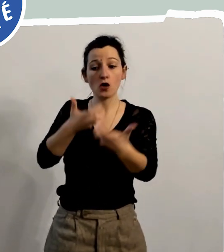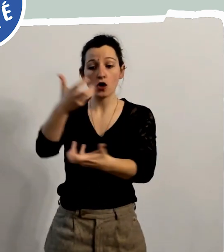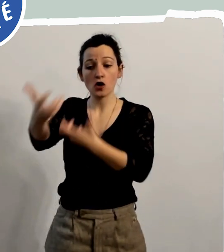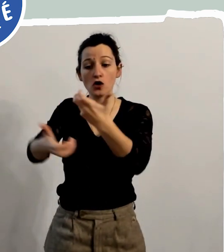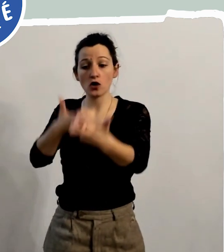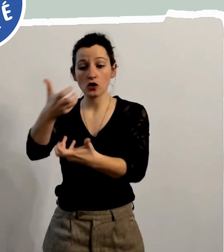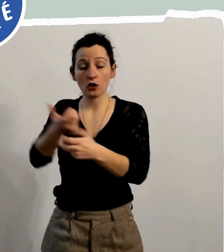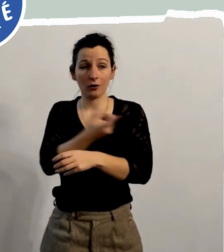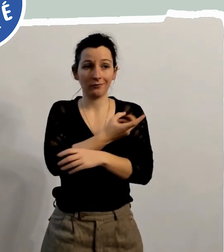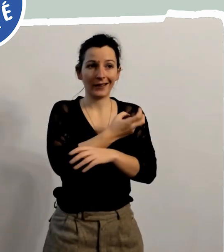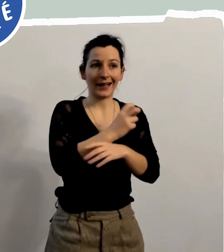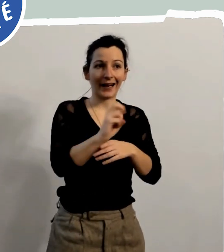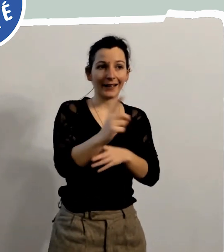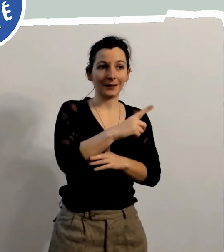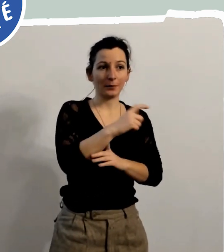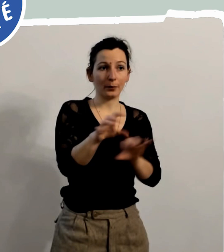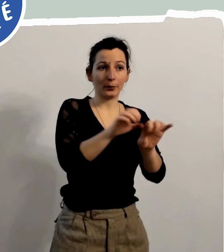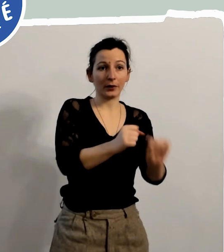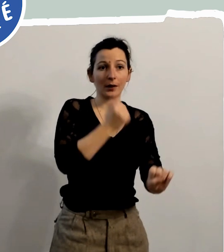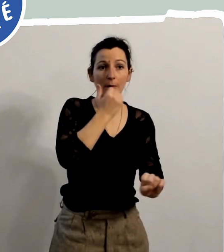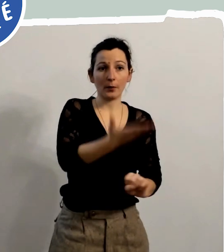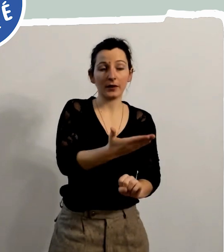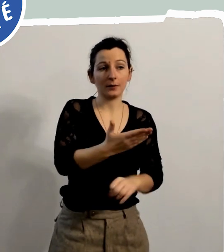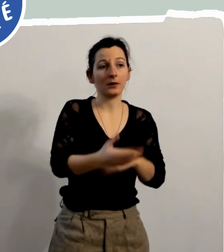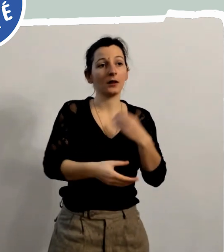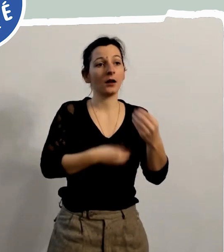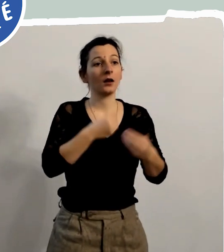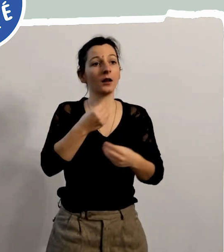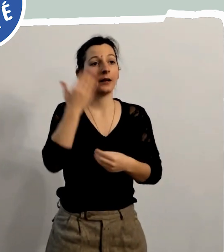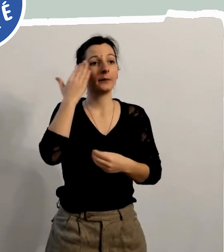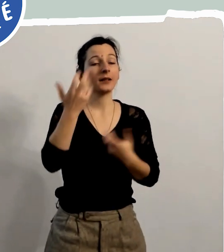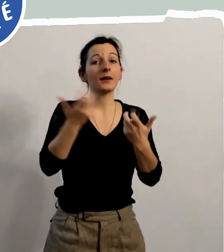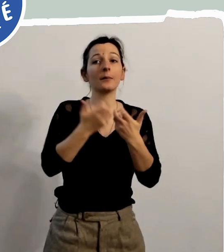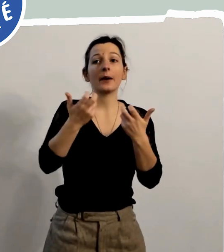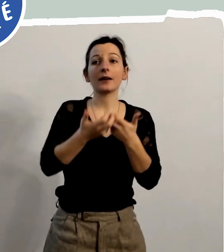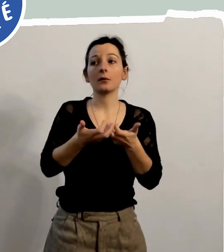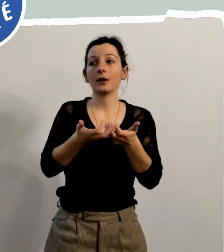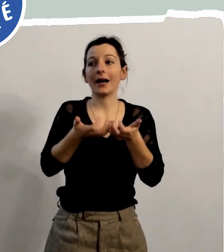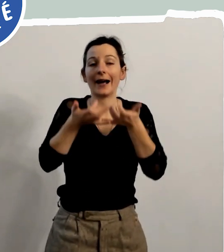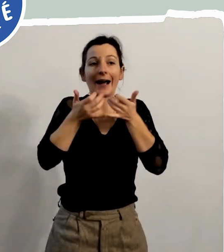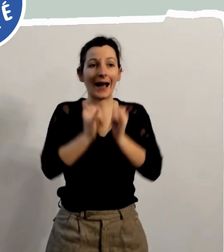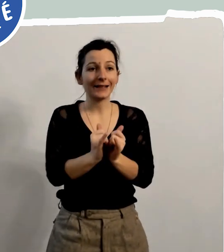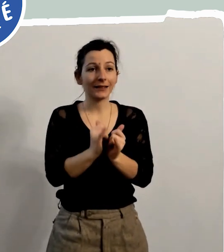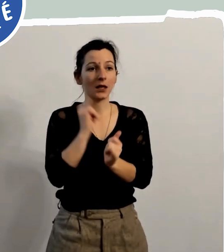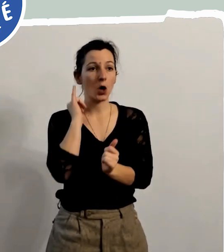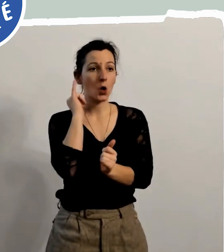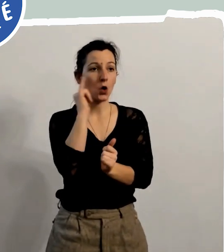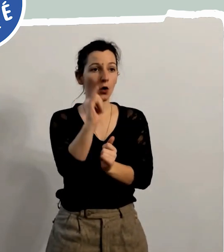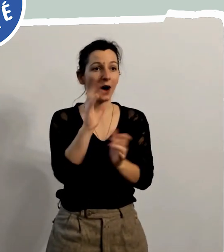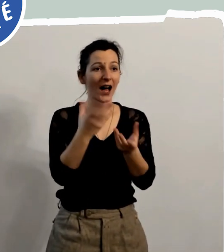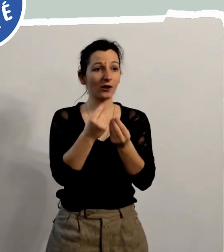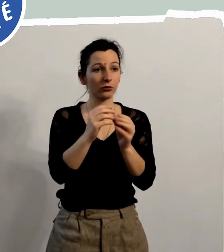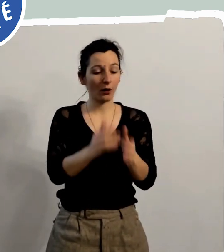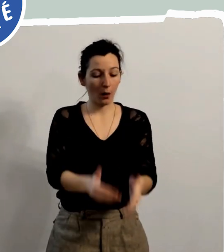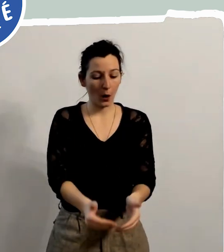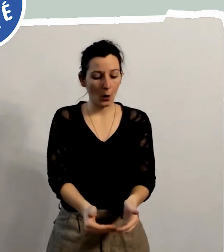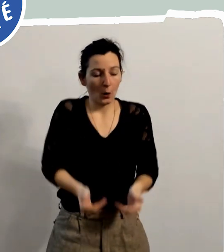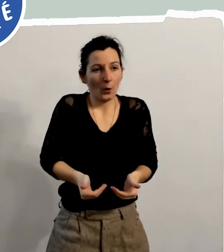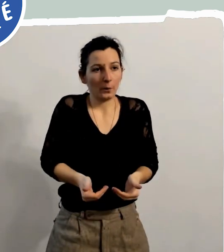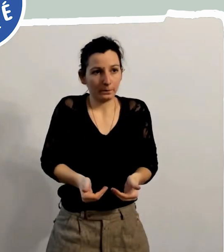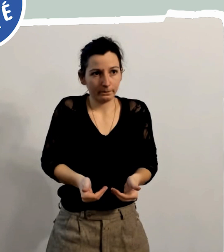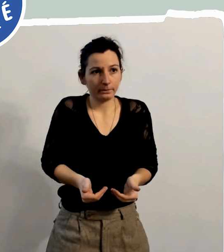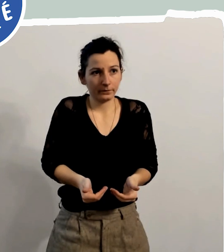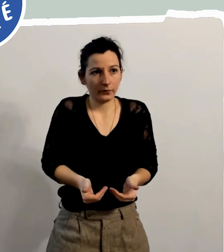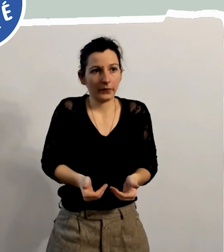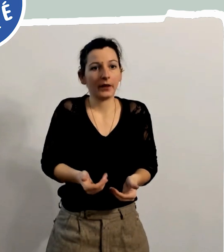à risque d'infertilité que ceux qui n'y travaillent pas. Si vous passez beaucoup de temps en position assise, si vous avez des vêtements serrés, tout ça,